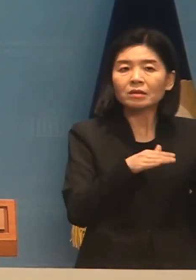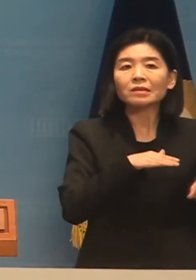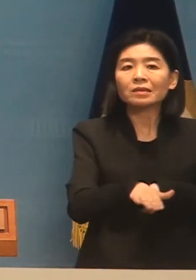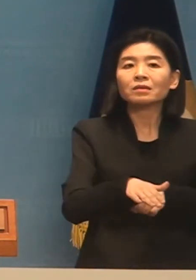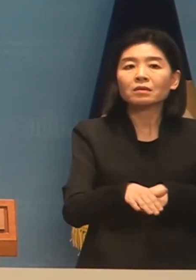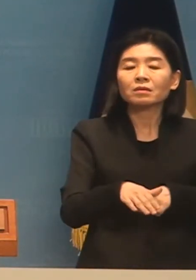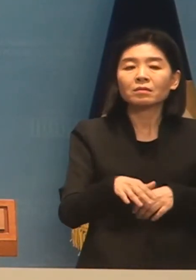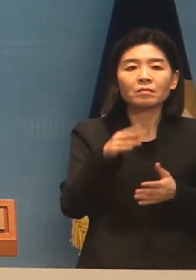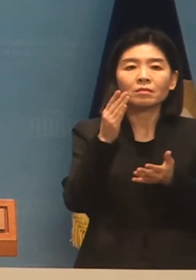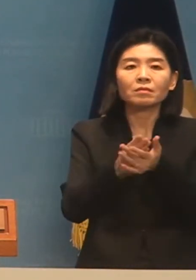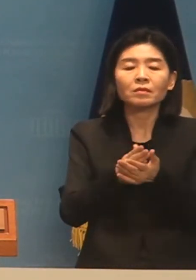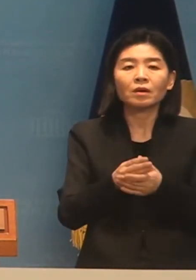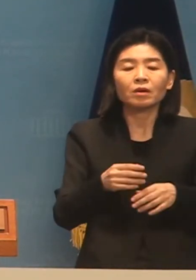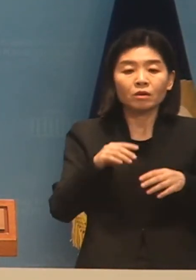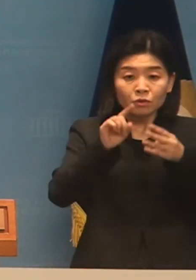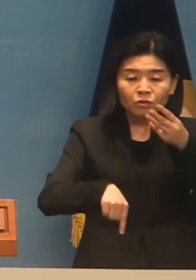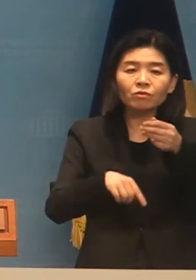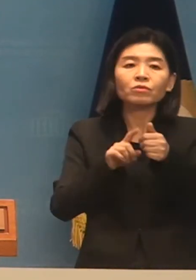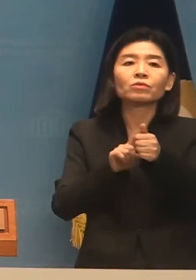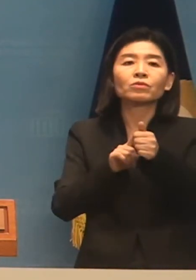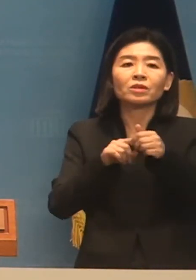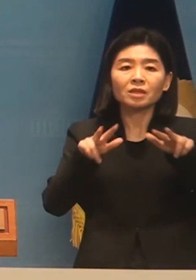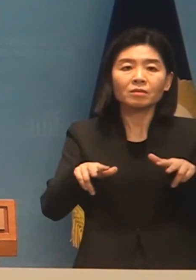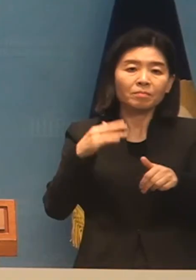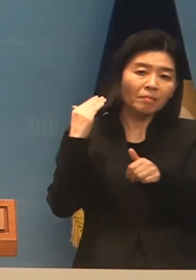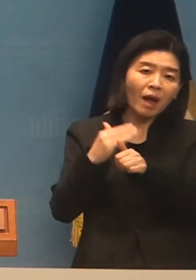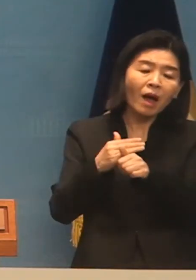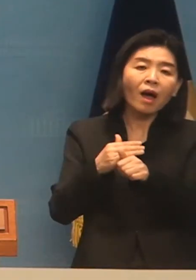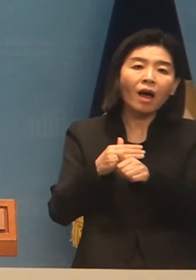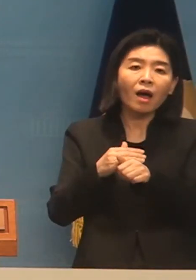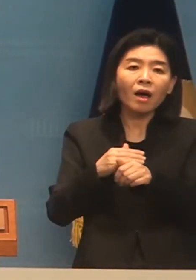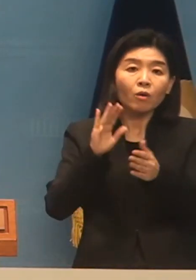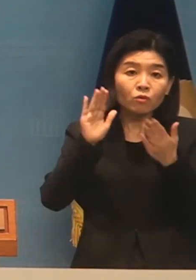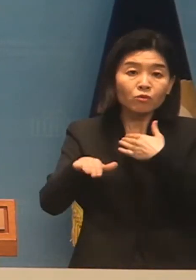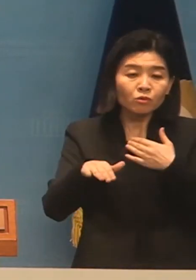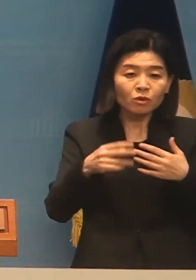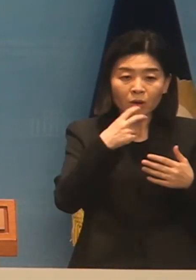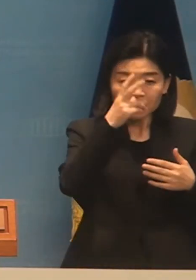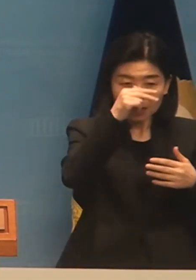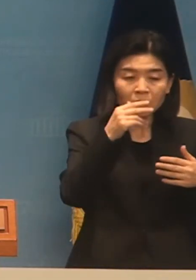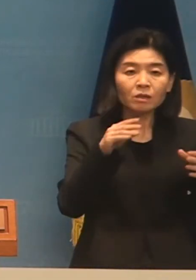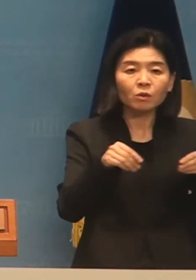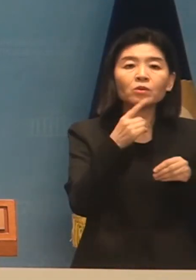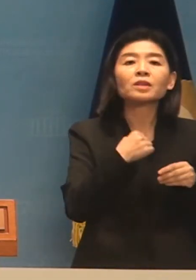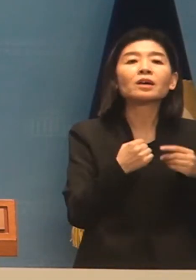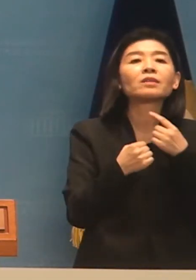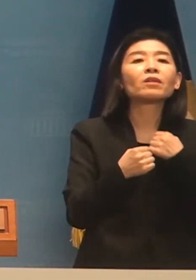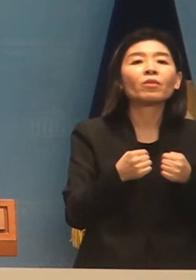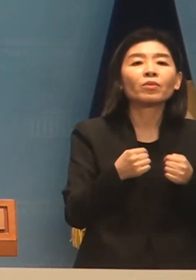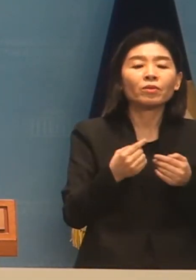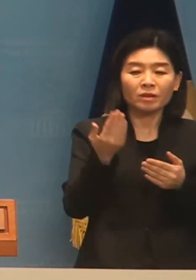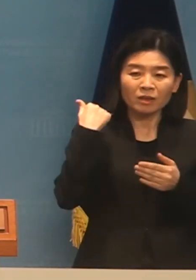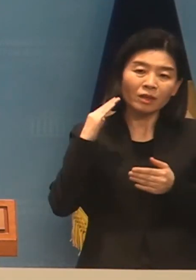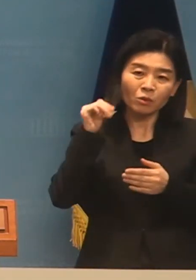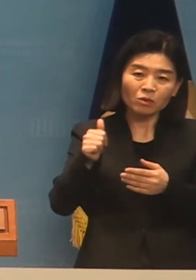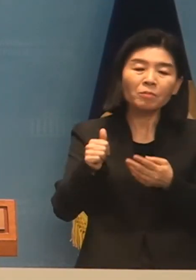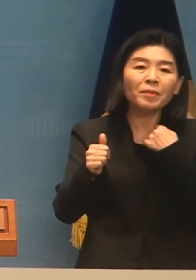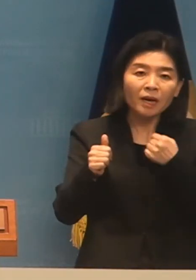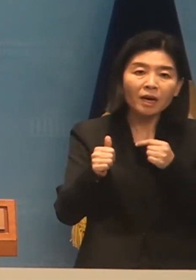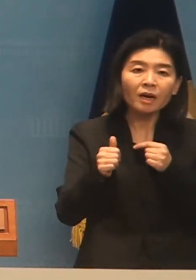처분한 것처럼 윤석열이 파면된 지금도 검찰총장 출신 전 대통령이라고 하여